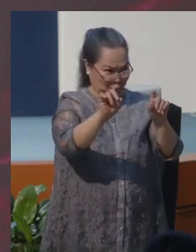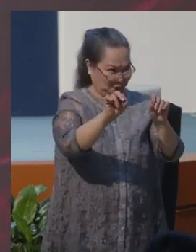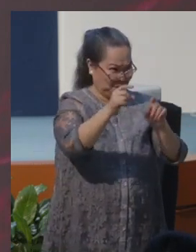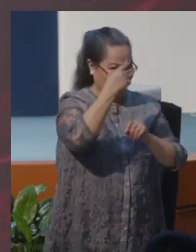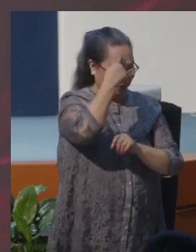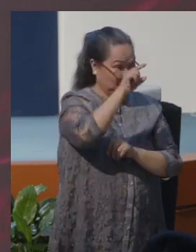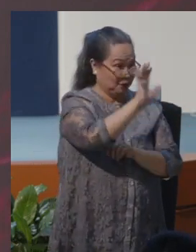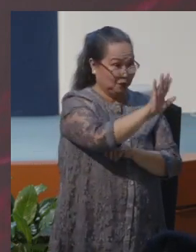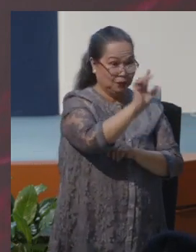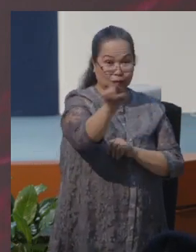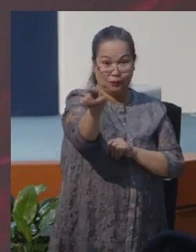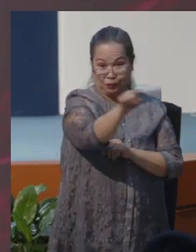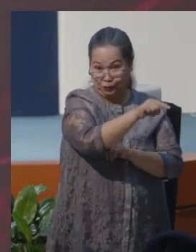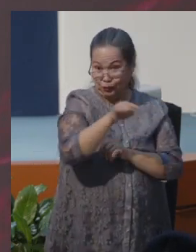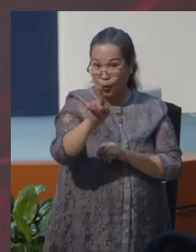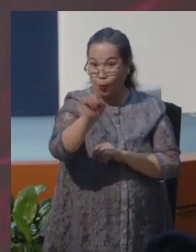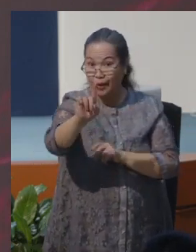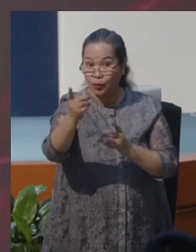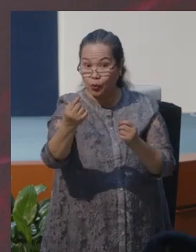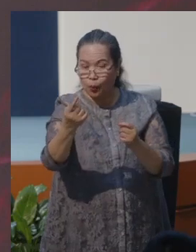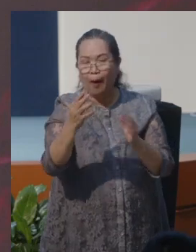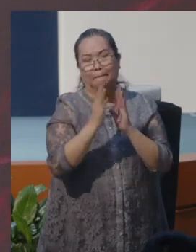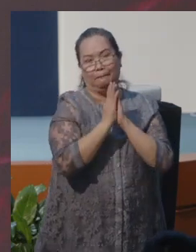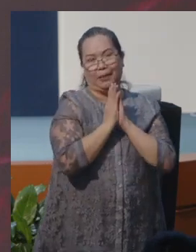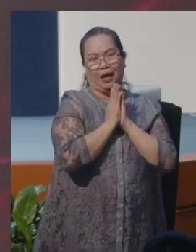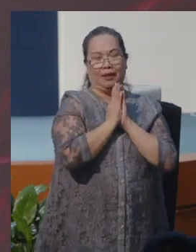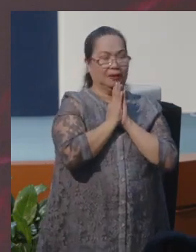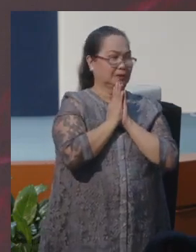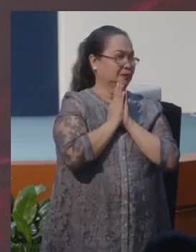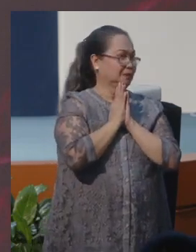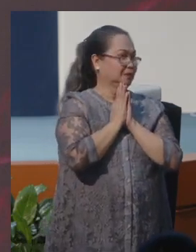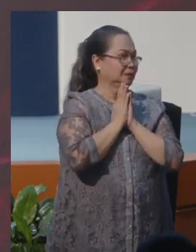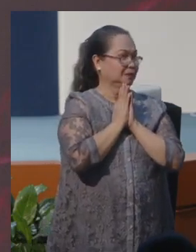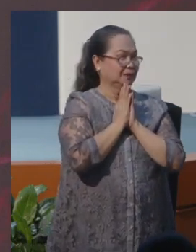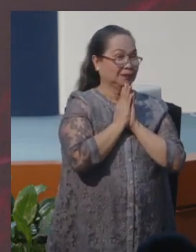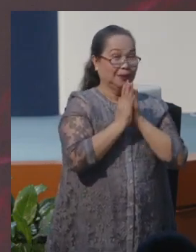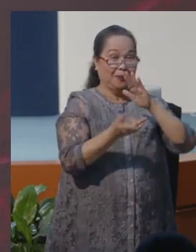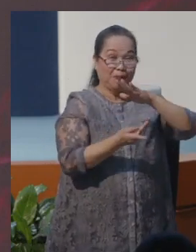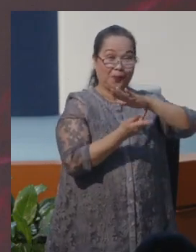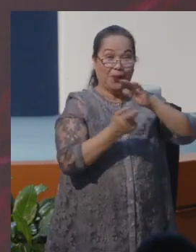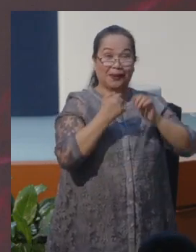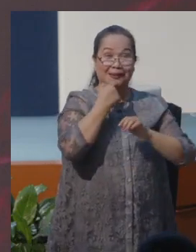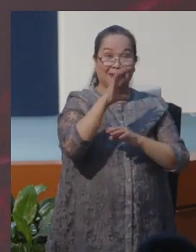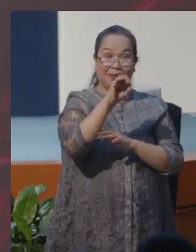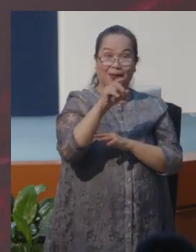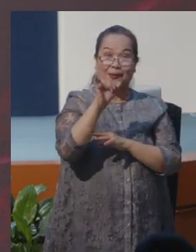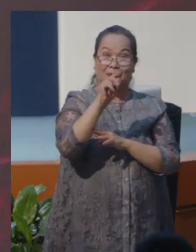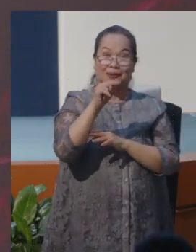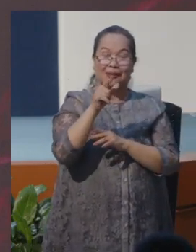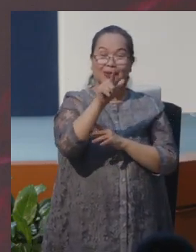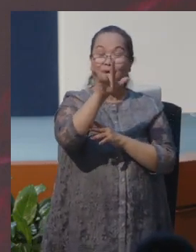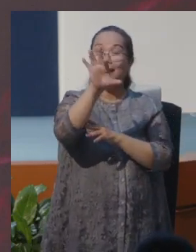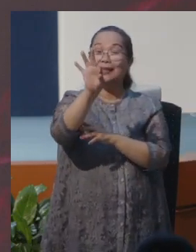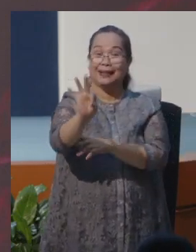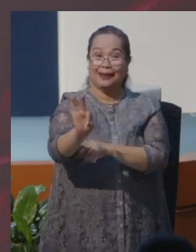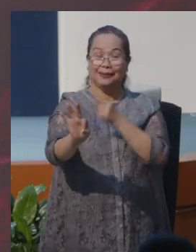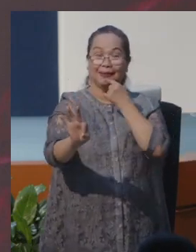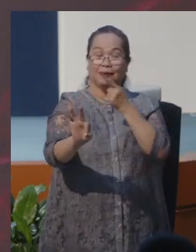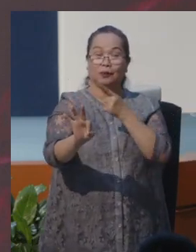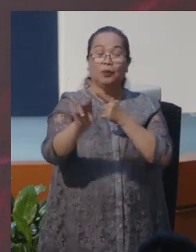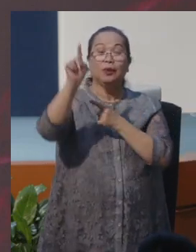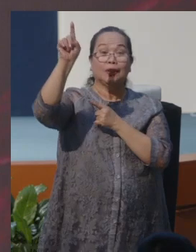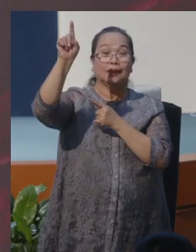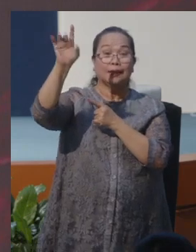pamamagitan ng pananalangin. Sabi nga ni Pablo sa Colossians 1:28 at 29 ay ganito, Him